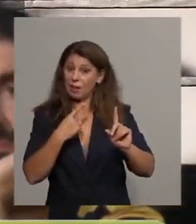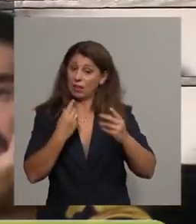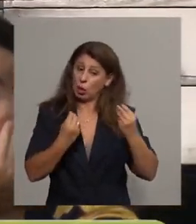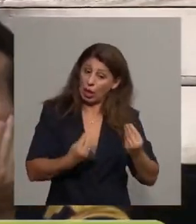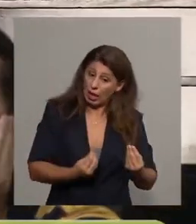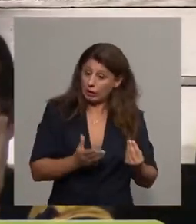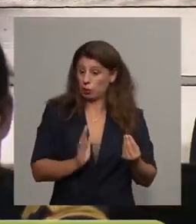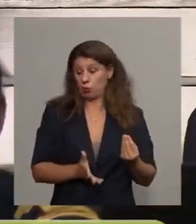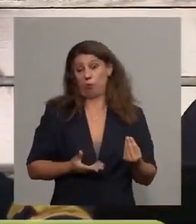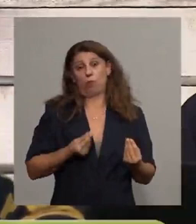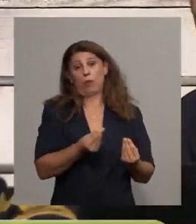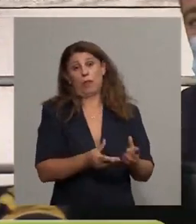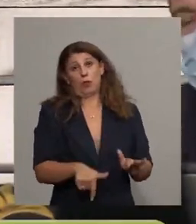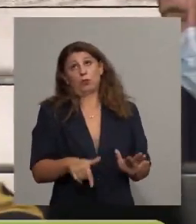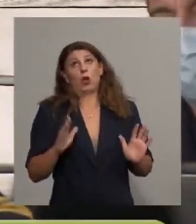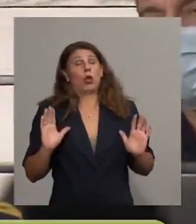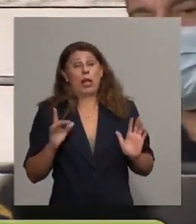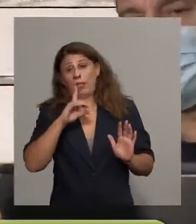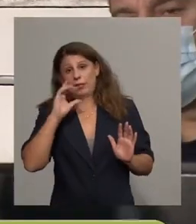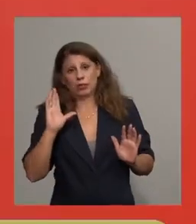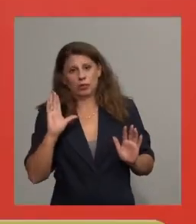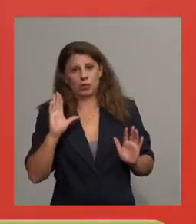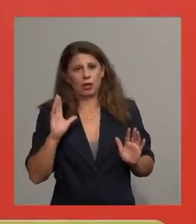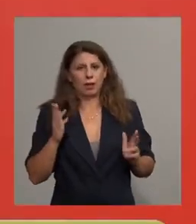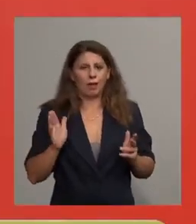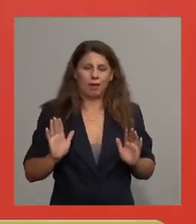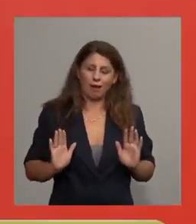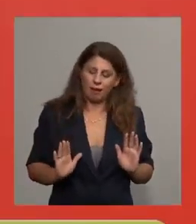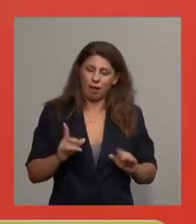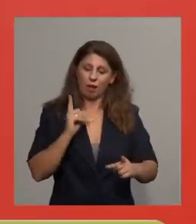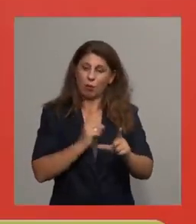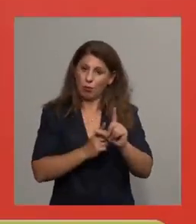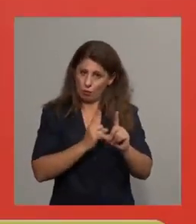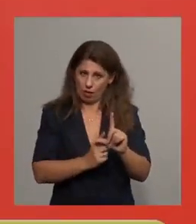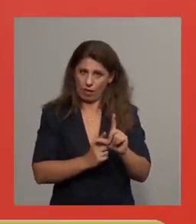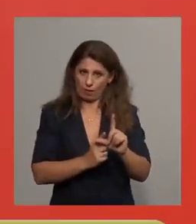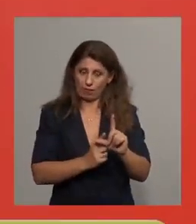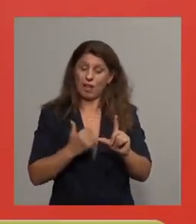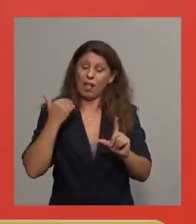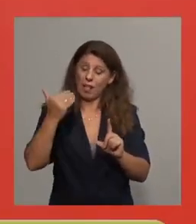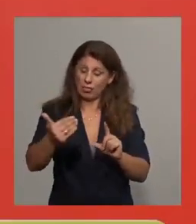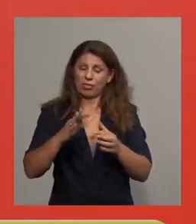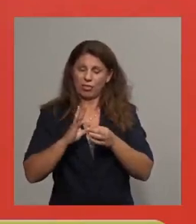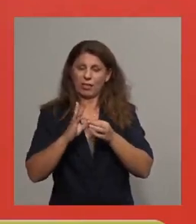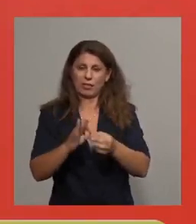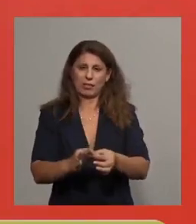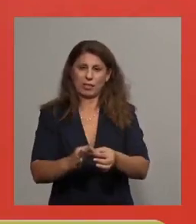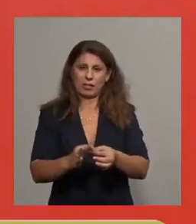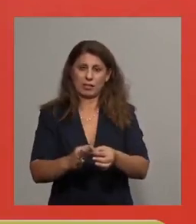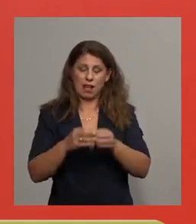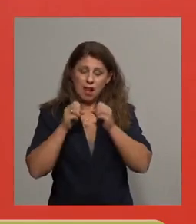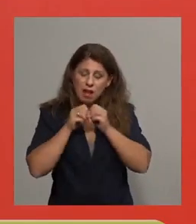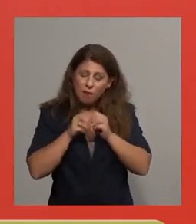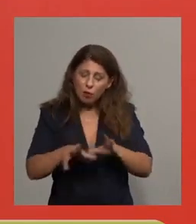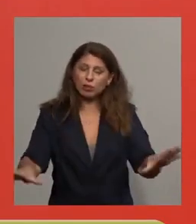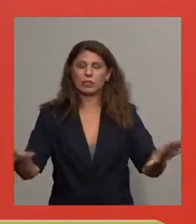που μπορεί να γίνει σε αυτή τη συγκυρία. Όμως το ΚΚΕ θα συνεχίσει να φωτίζει όλη